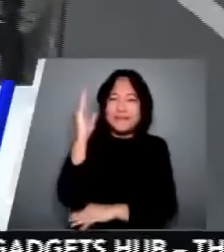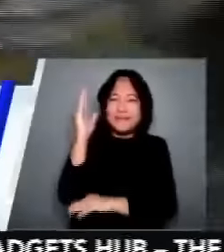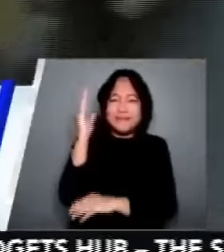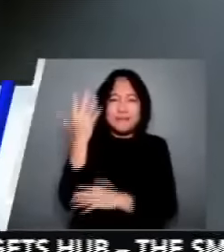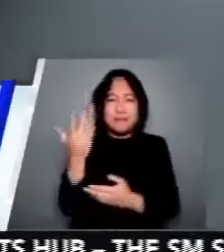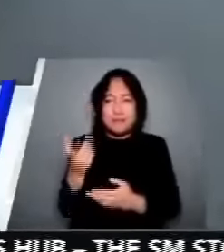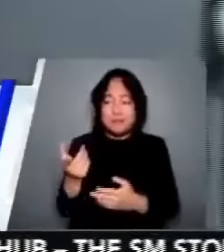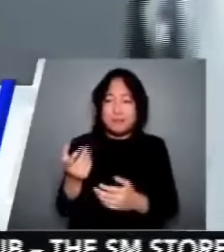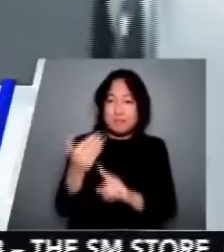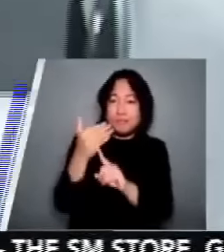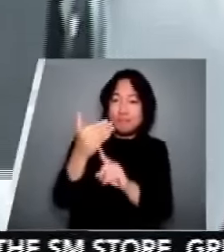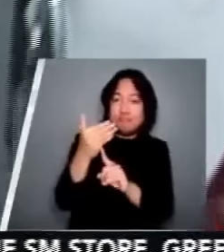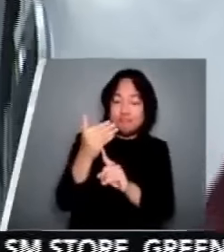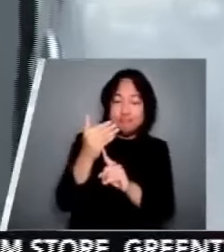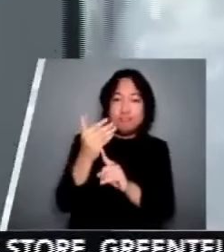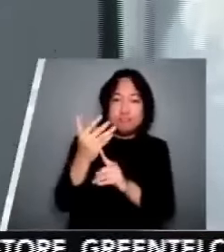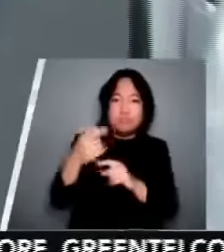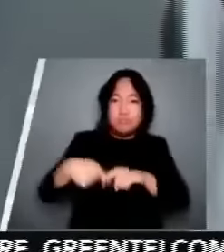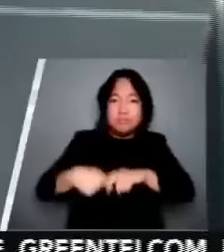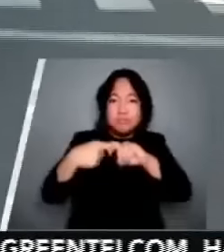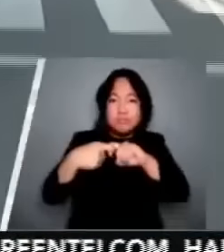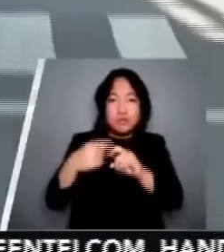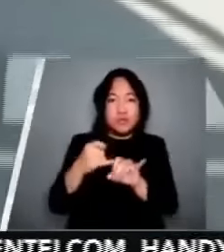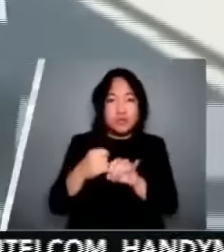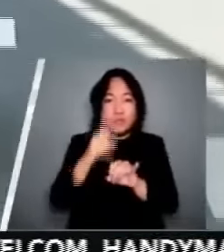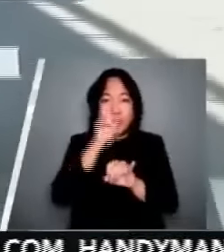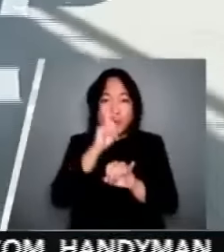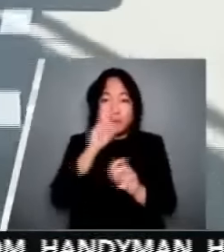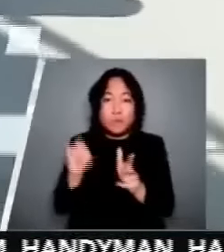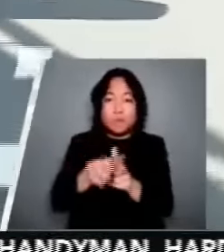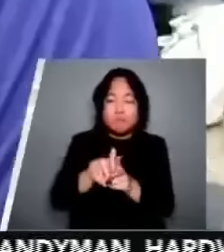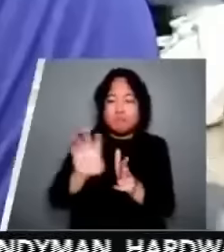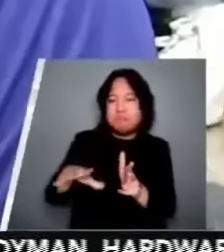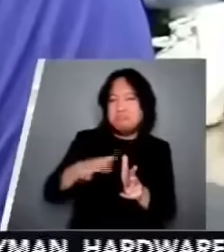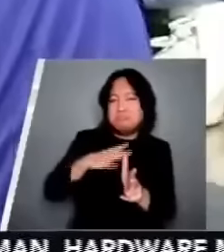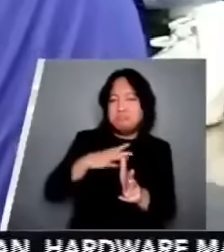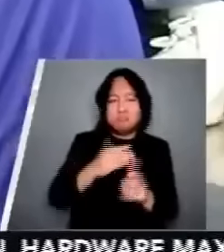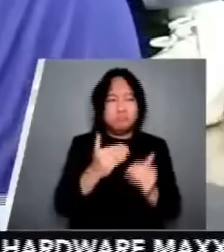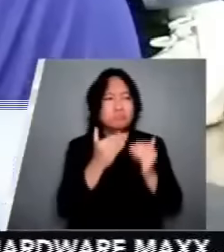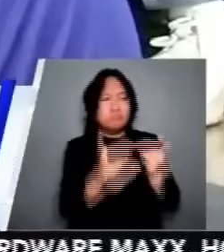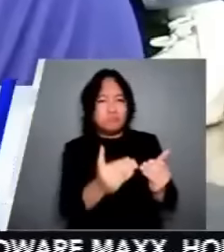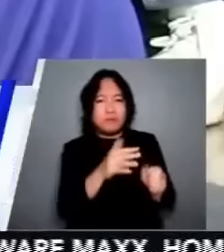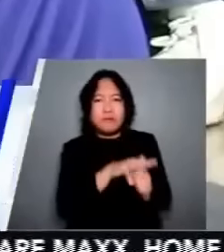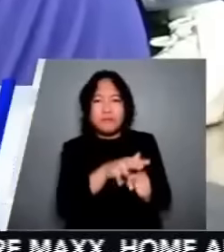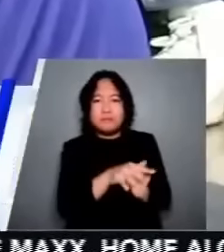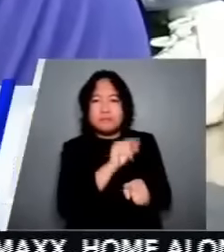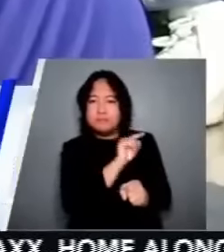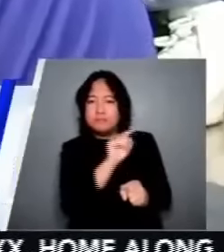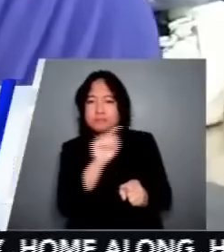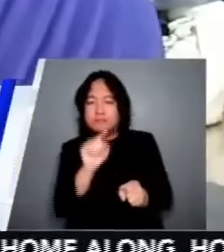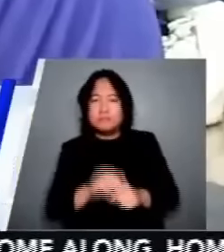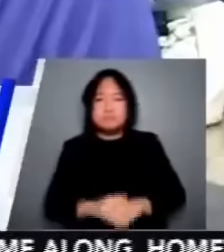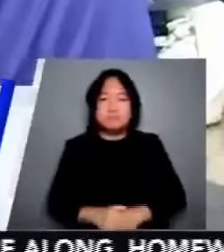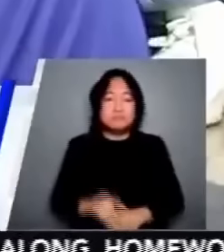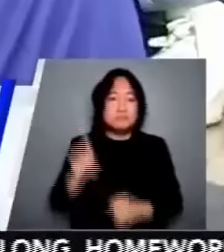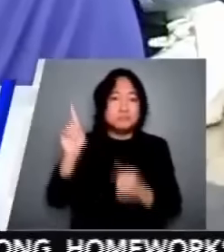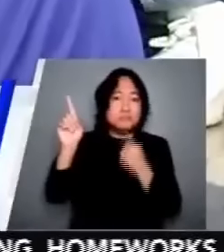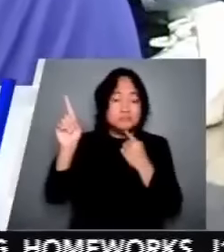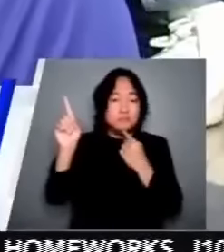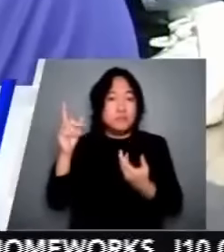sakay. Sapat din daw ang mga jeepney consolidated na para serbisyuhan ang mga commuter. Kung talagang sapat na yung mga naka-consolidate,